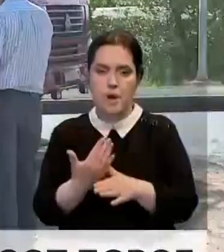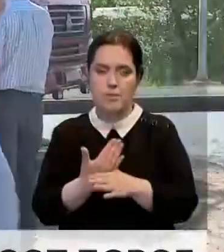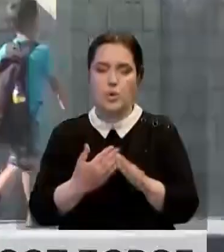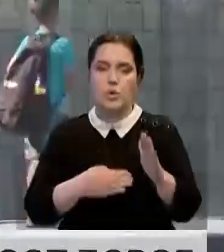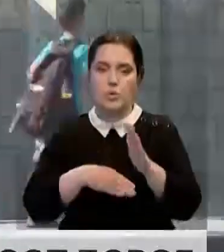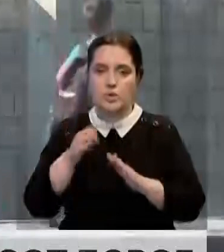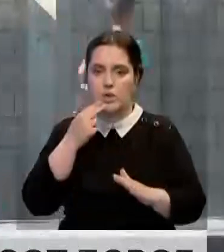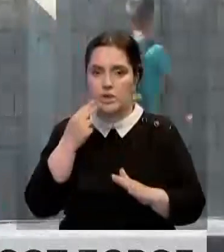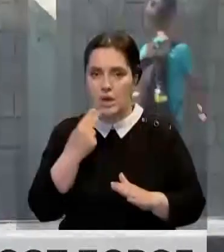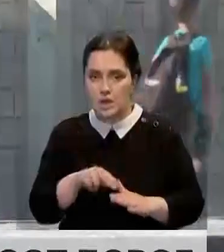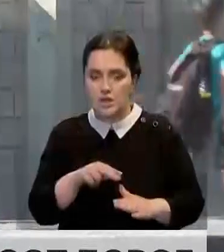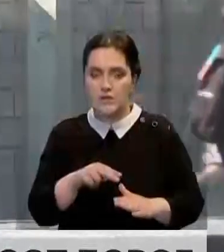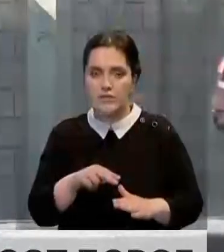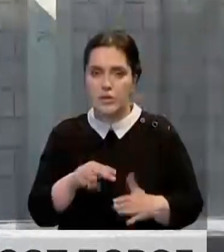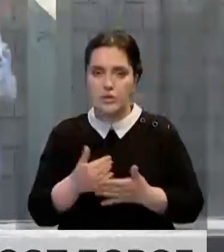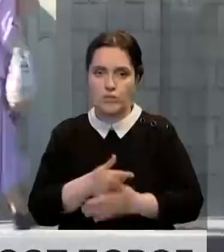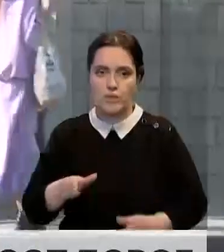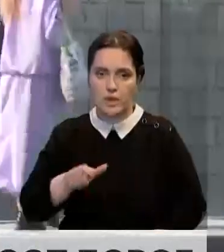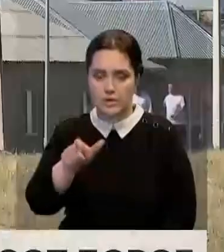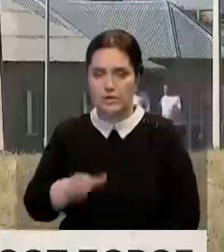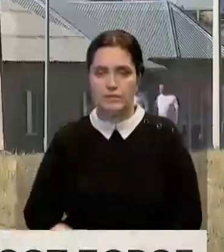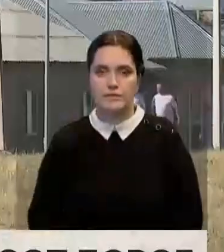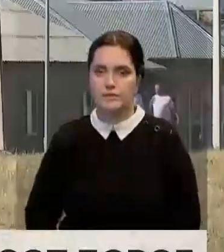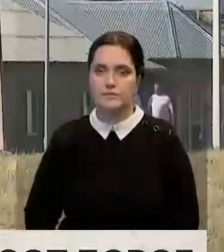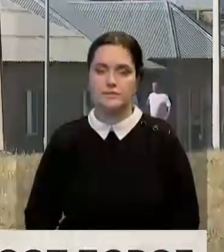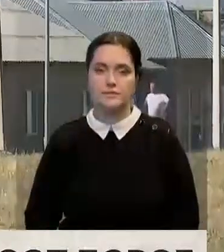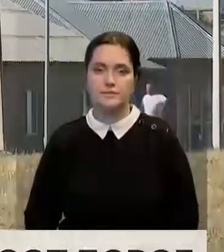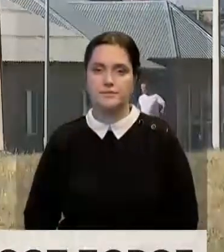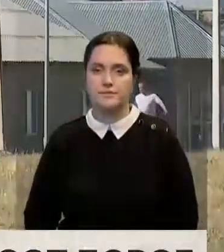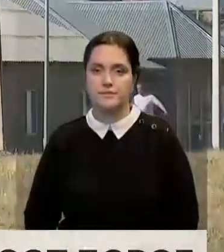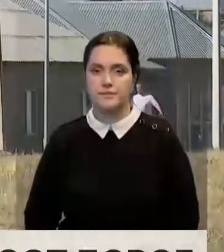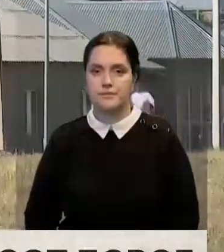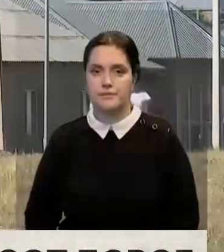качество и дать оценку новым дорогам. Катерина Попкова, Шымкент, Хабар 24.